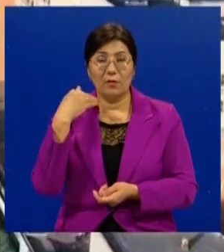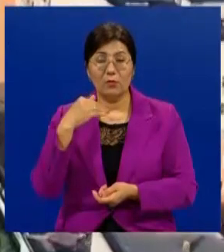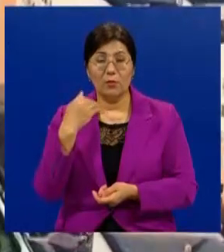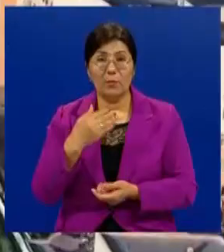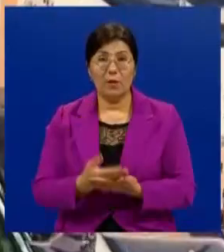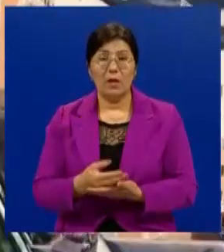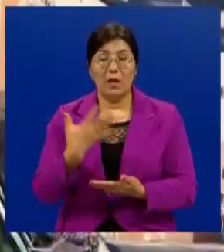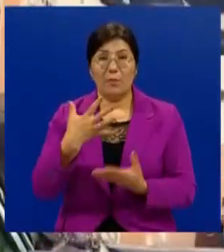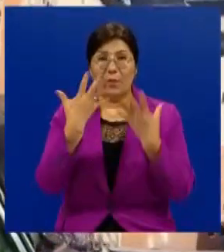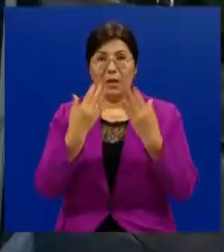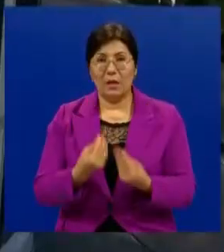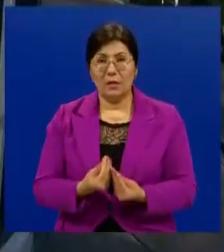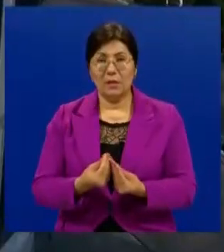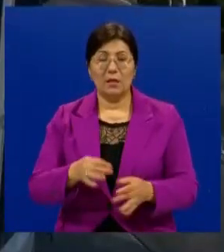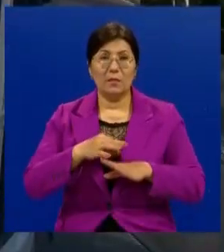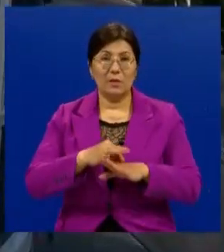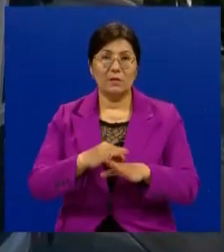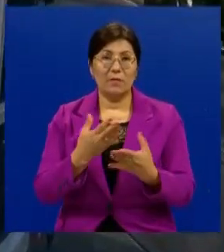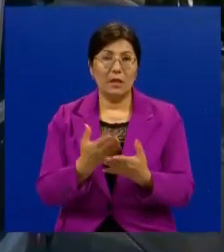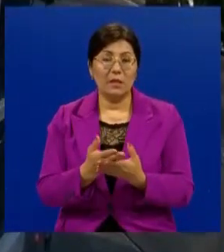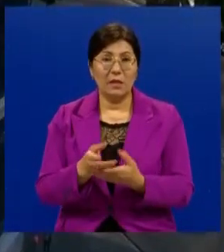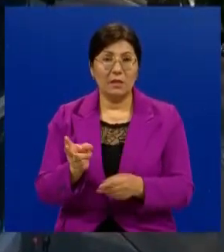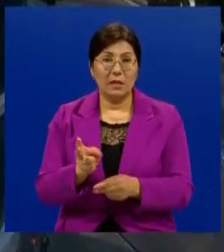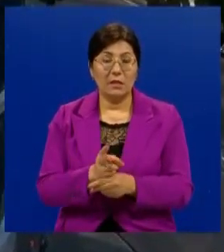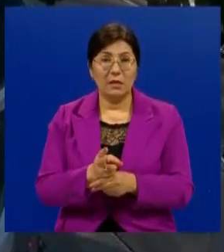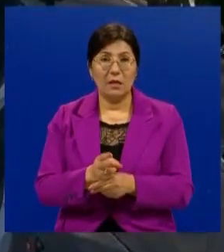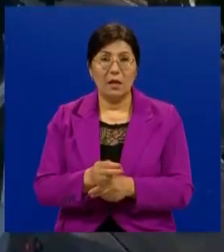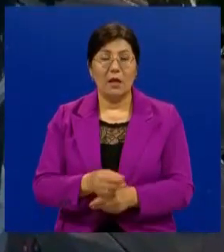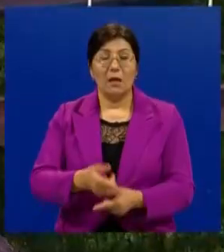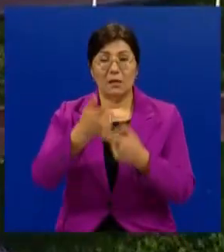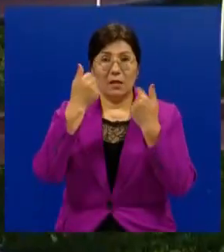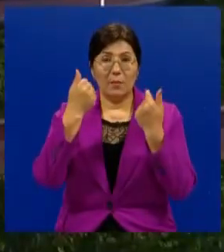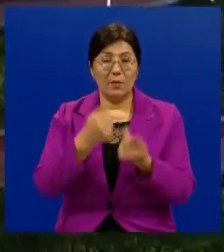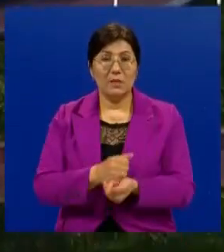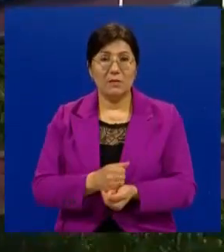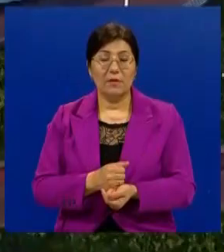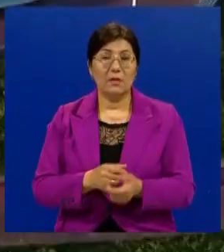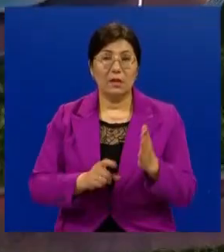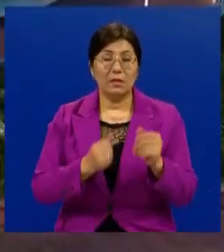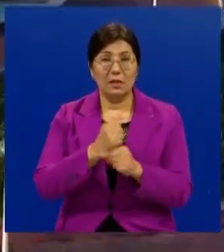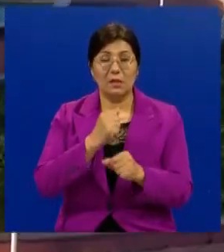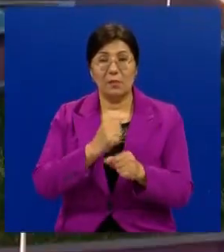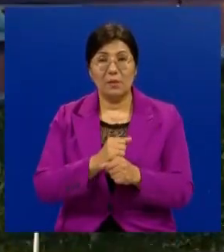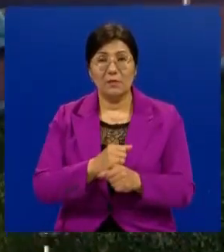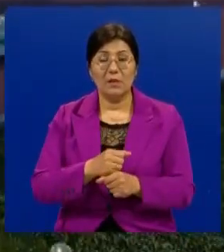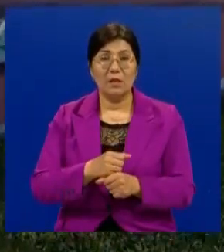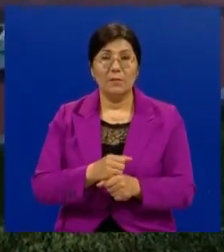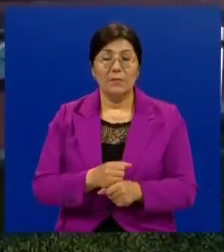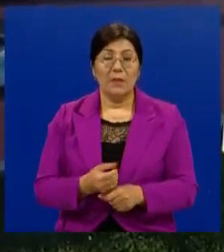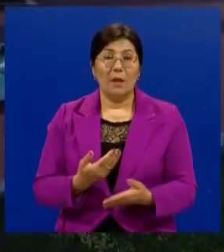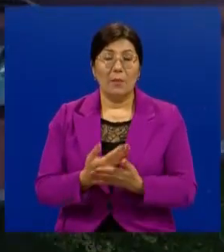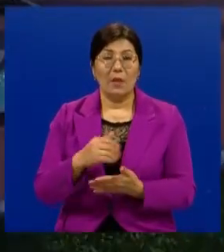и через 5 дней произвел несколько выстрелов из артиллерии и объявил о закладке крепости с разрешения Балюзека,